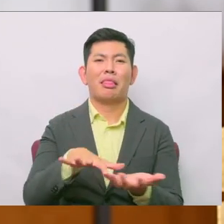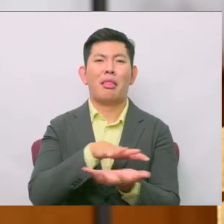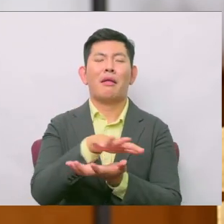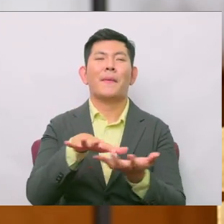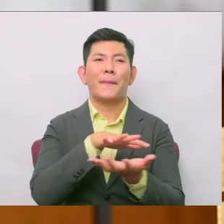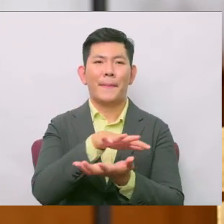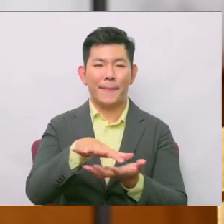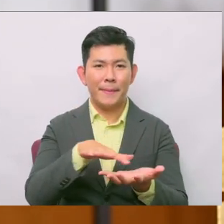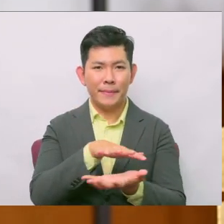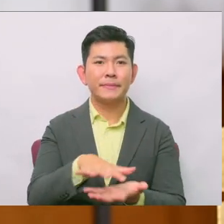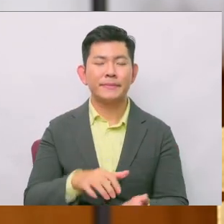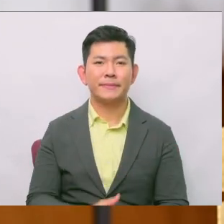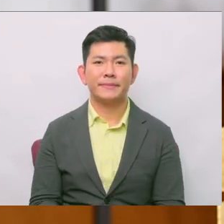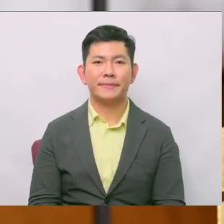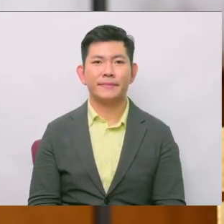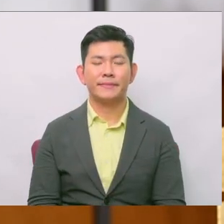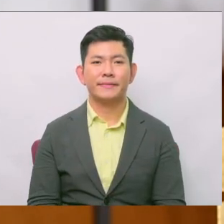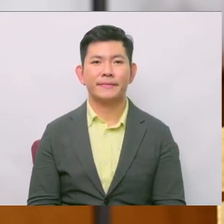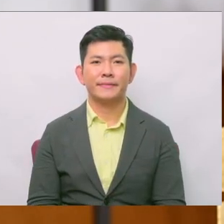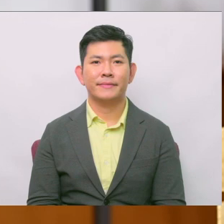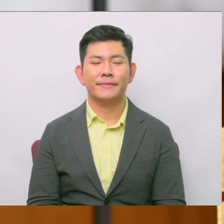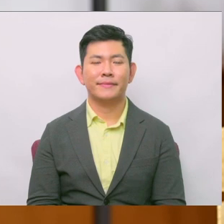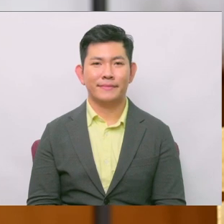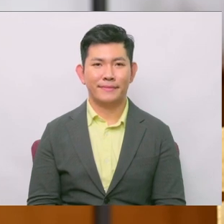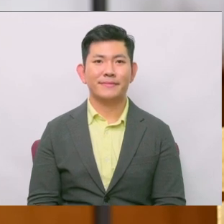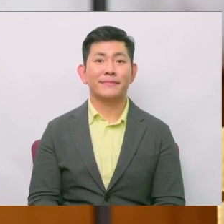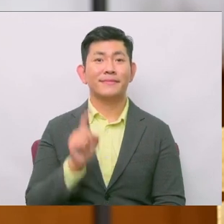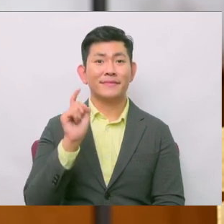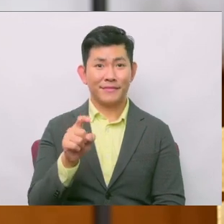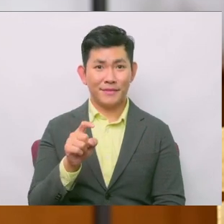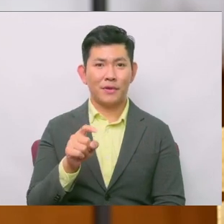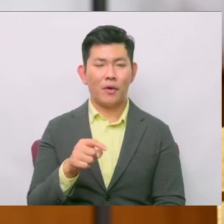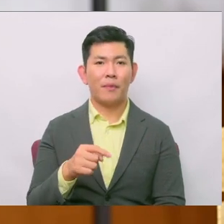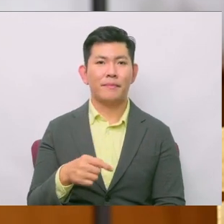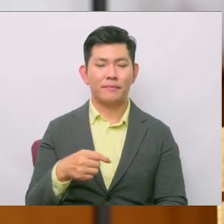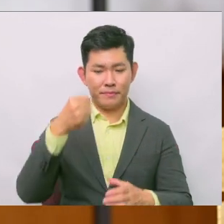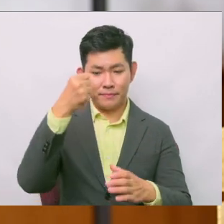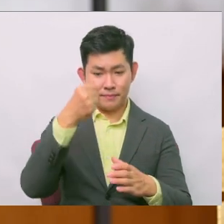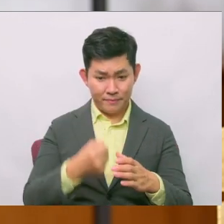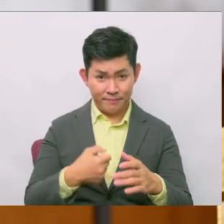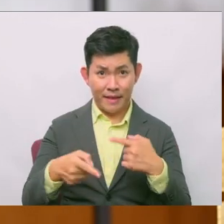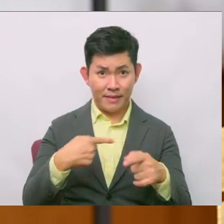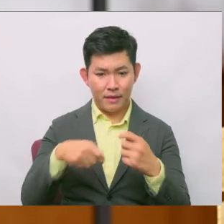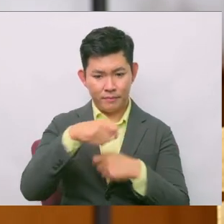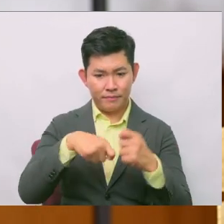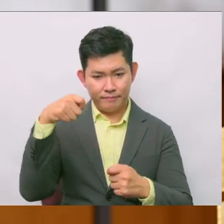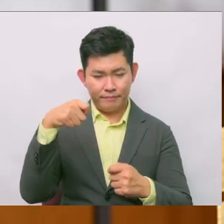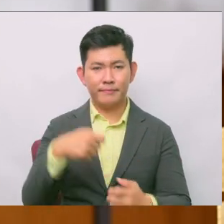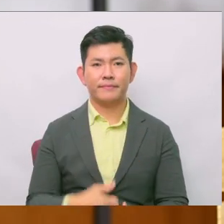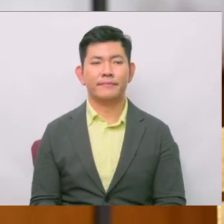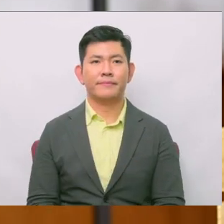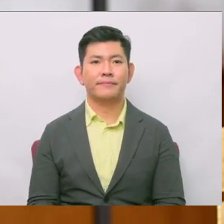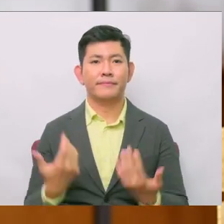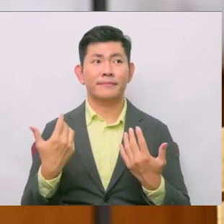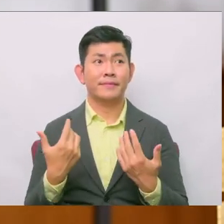ในอาหารนั้นๆเนาะเพราะนั้นถึงต้องใส่ ถุงแล้วก็มัดปากให้แน่นมัดปากถุงให้แน่นค่ะ นะคะแล้วก็ใส่ถุงแล้วก็ส